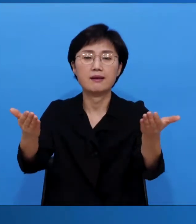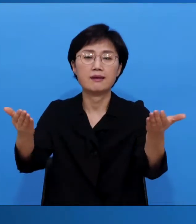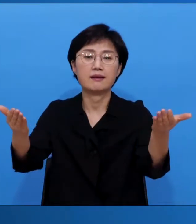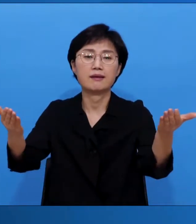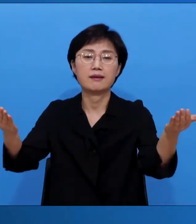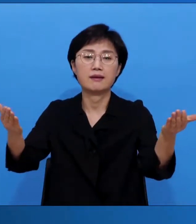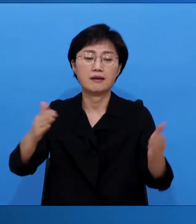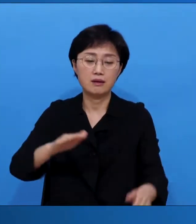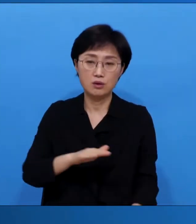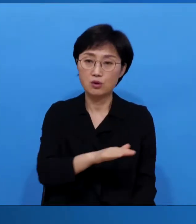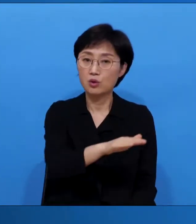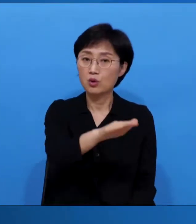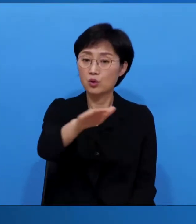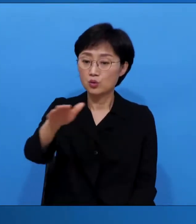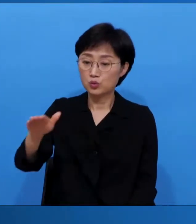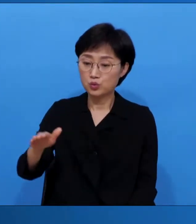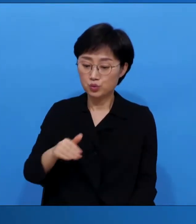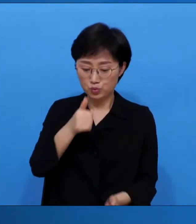베푸사